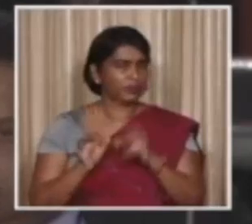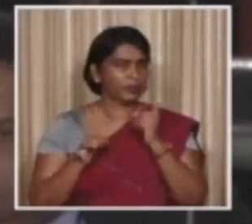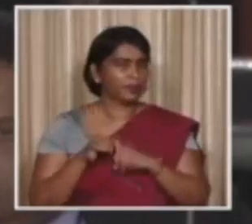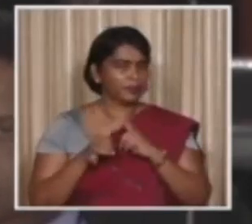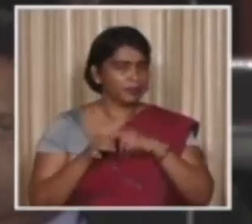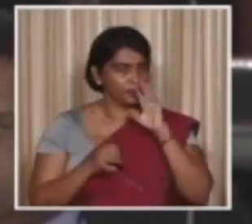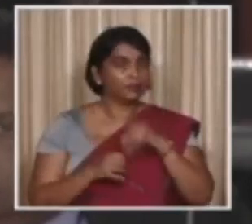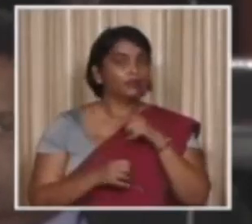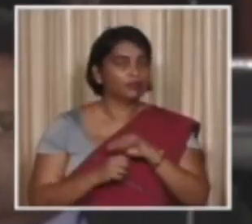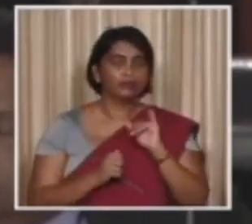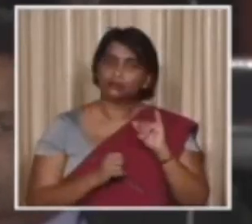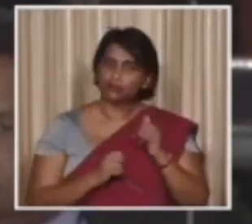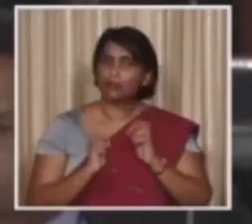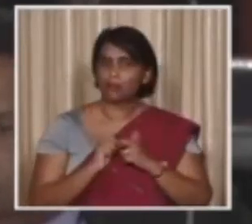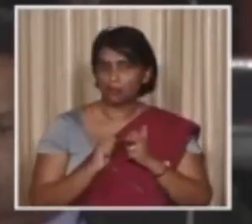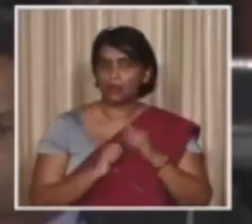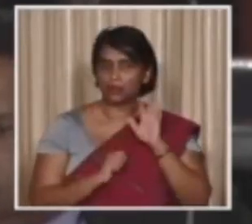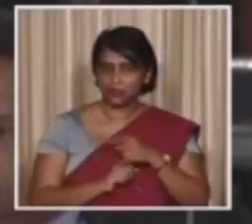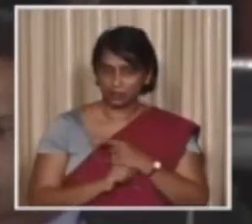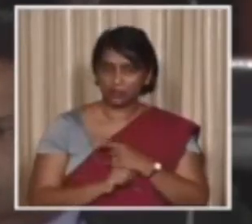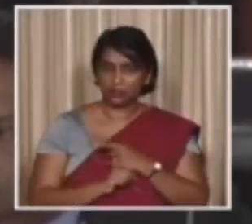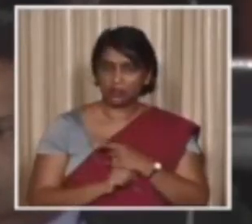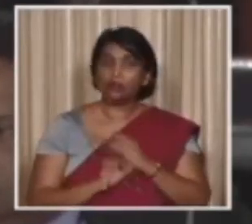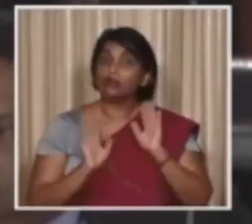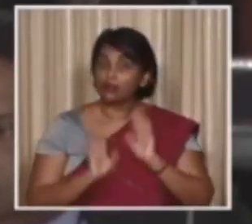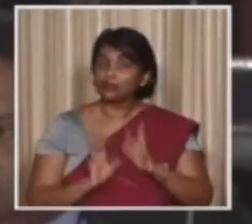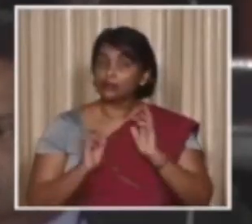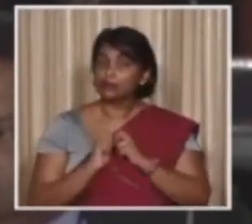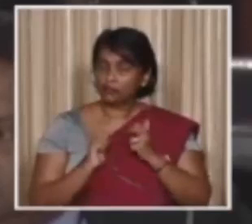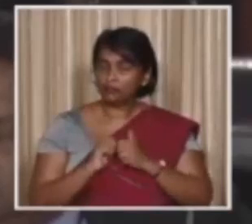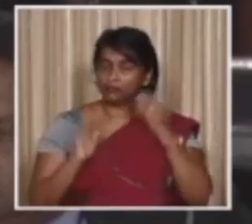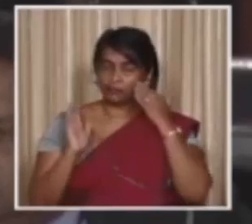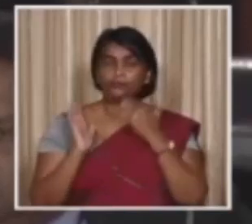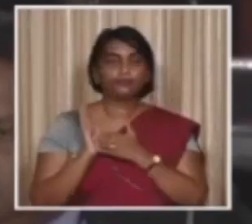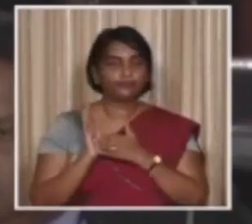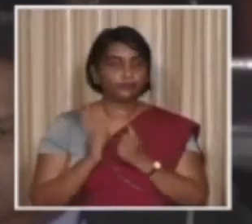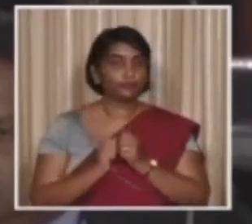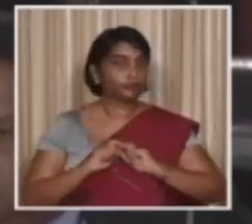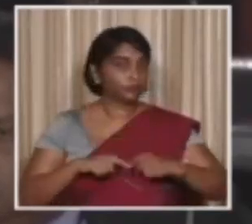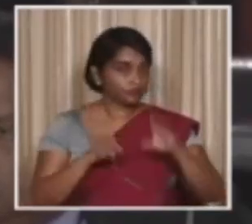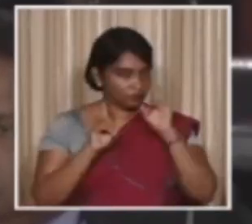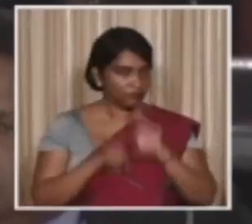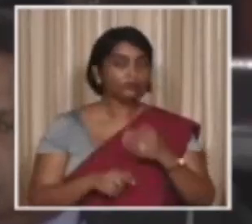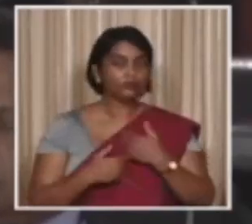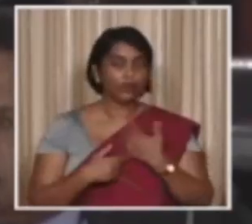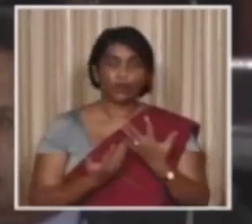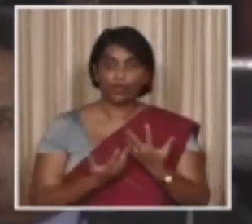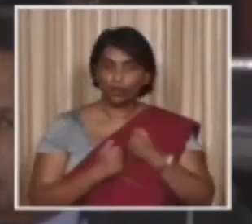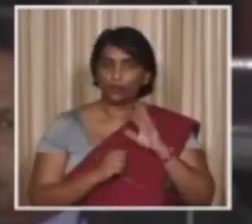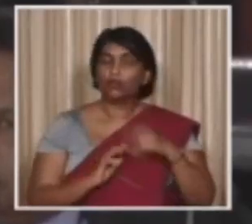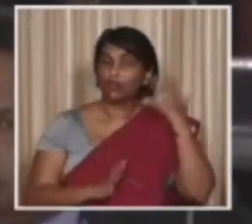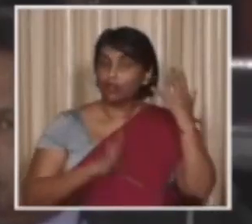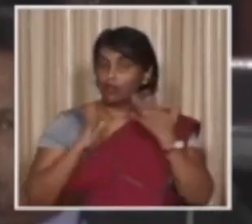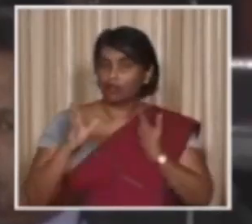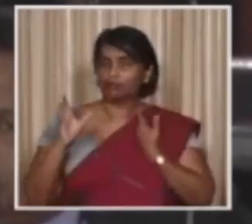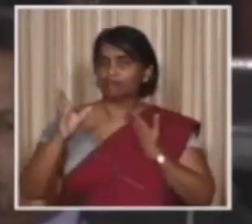තුළ එයාට යම් ගැටලුවක් තියෙනවා. හැබැයි ඒ ගැටලුව සම්බන්ධයෙන් කටයුතු කරන වගේම අපිට අවශ්‍යතාවයක් තියෙනවා මේ ලෝකෙට